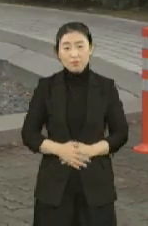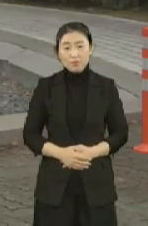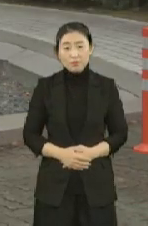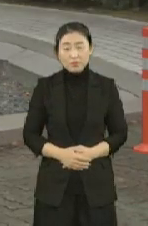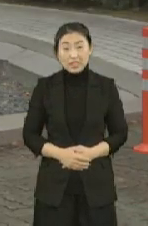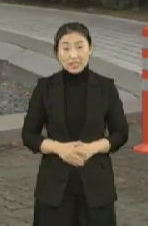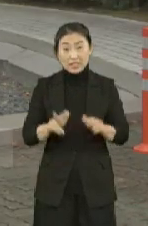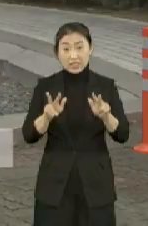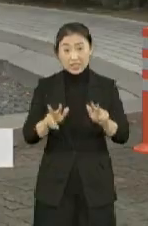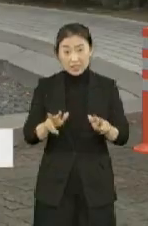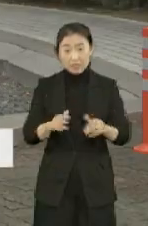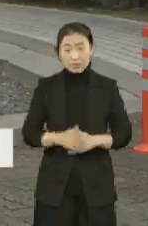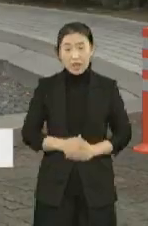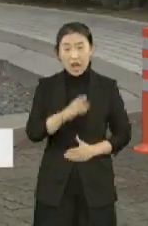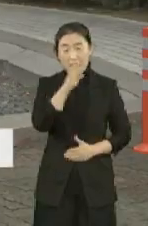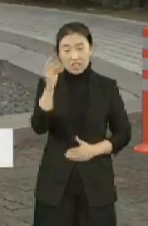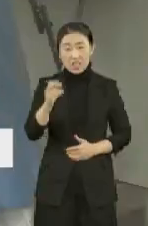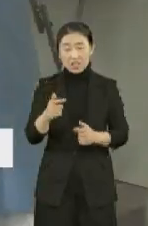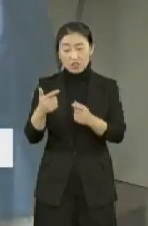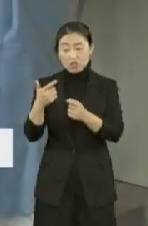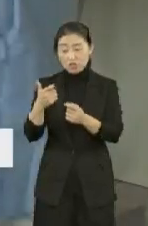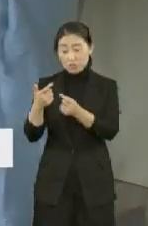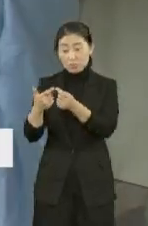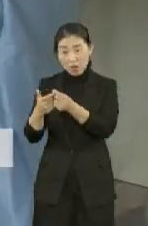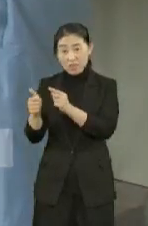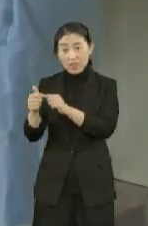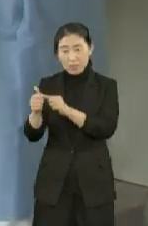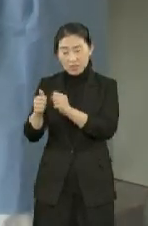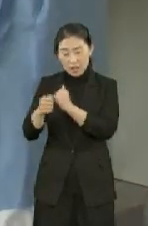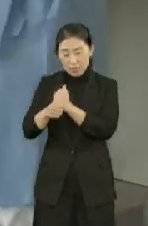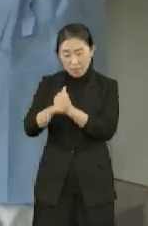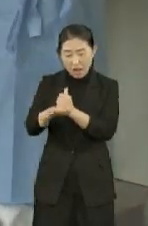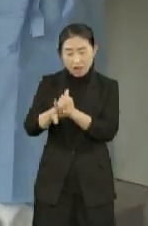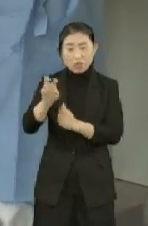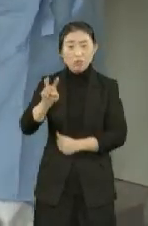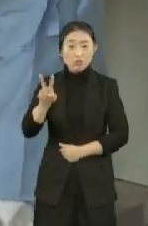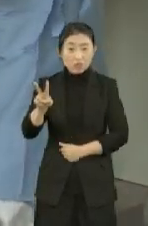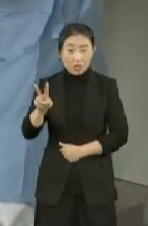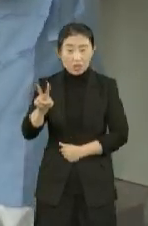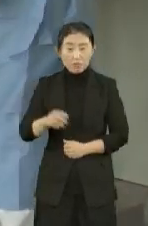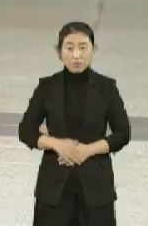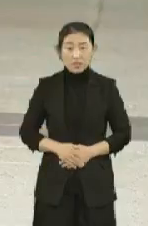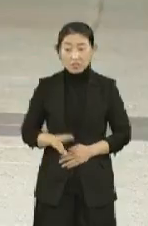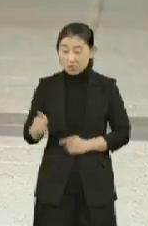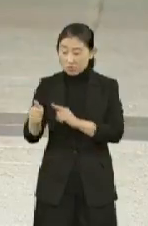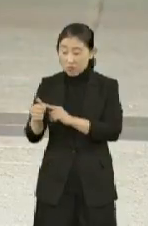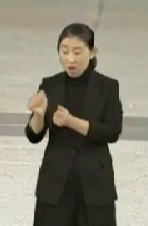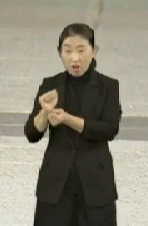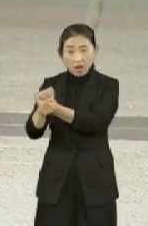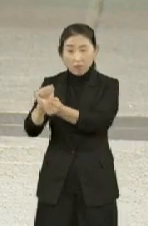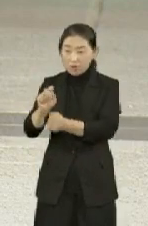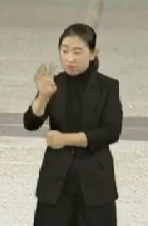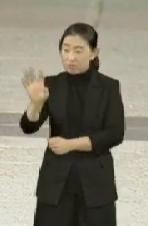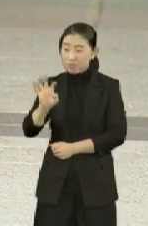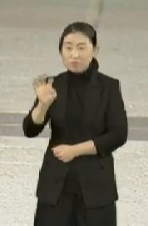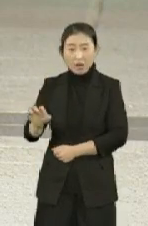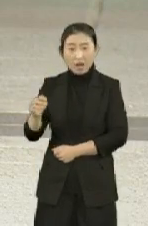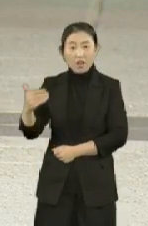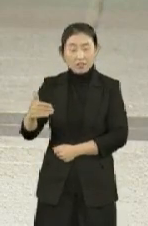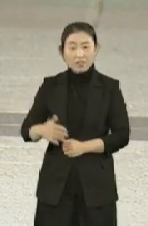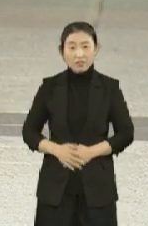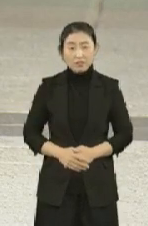특히 현재까지 아산 60번 을 중심으로 22명의 감염자가 나왔지만 아직 감염경로는 파악되지 않아